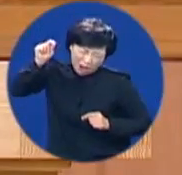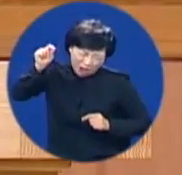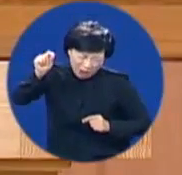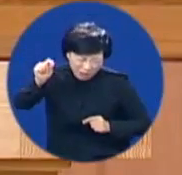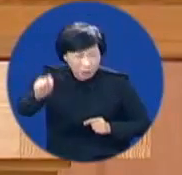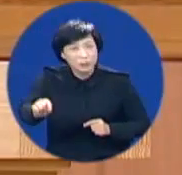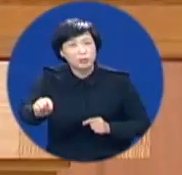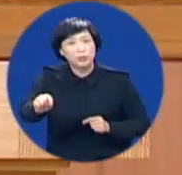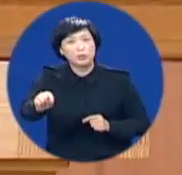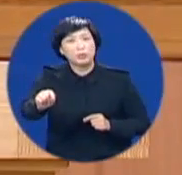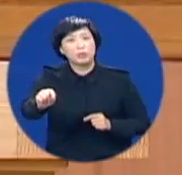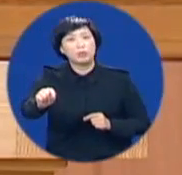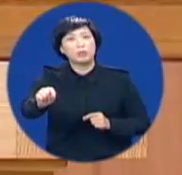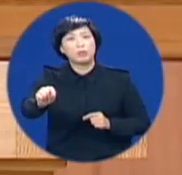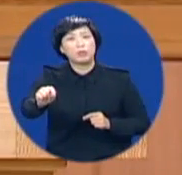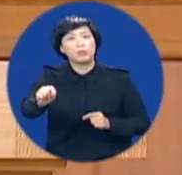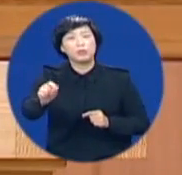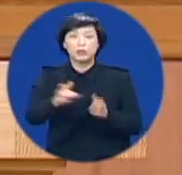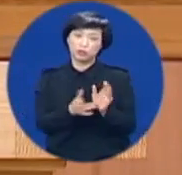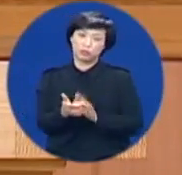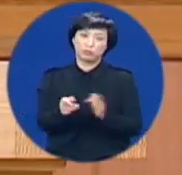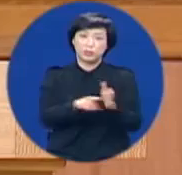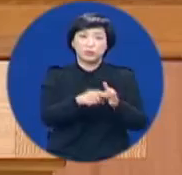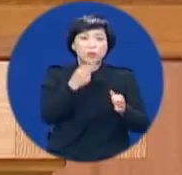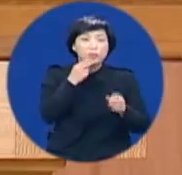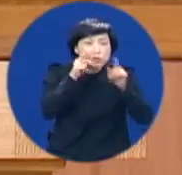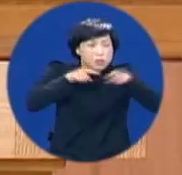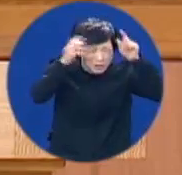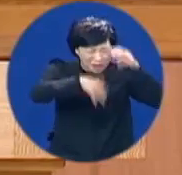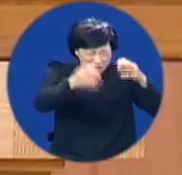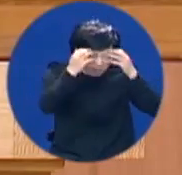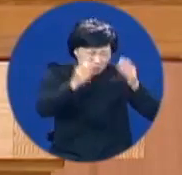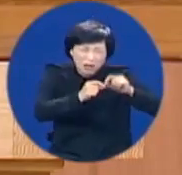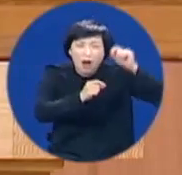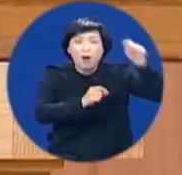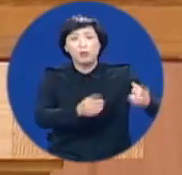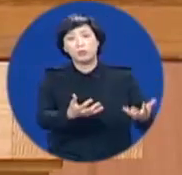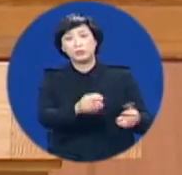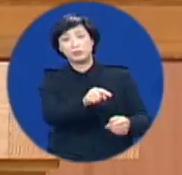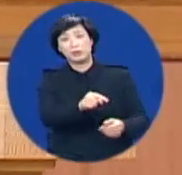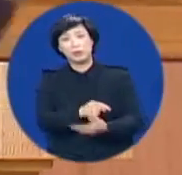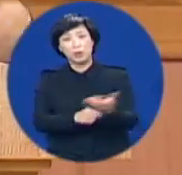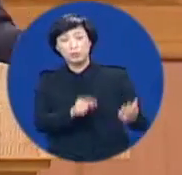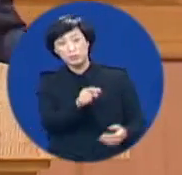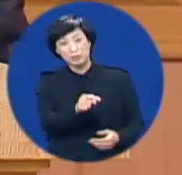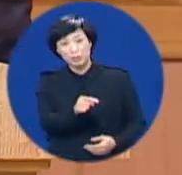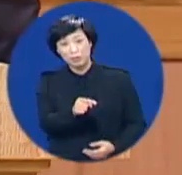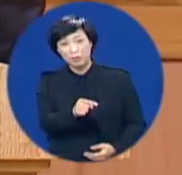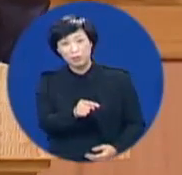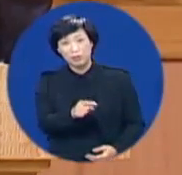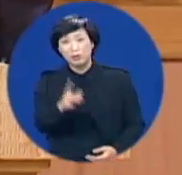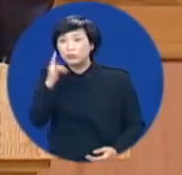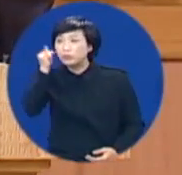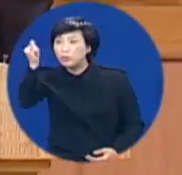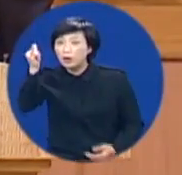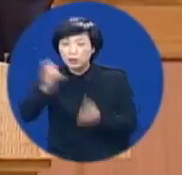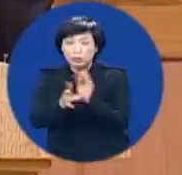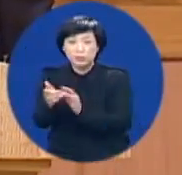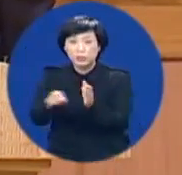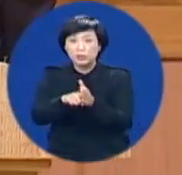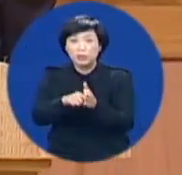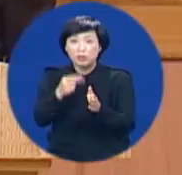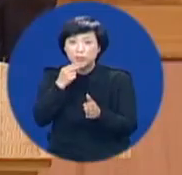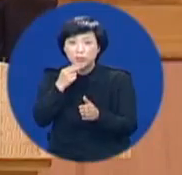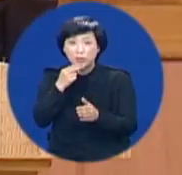새토록 예수 안 믿으면 지옥과 동당하는데 이거 내 부모가 예수 안 믿는